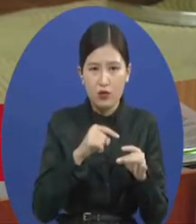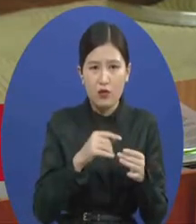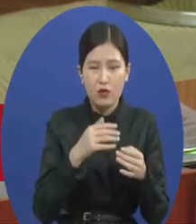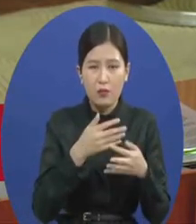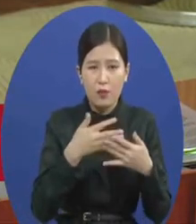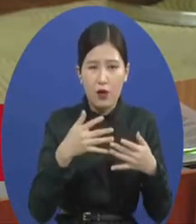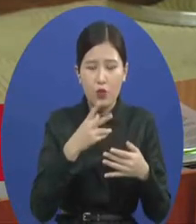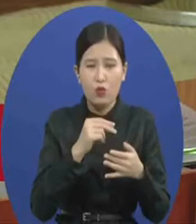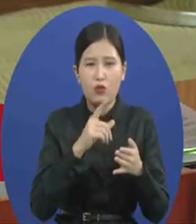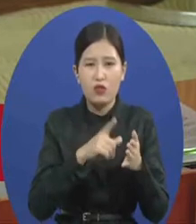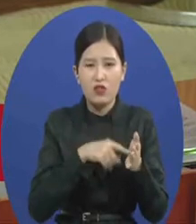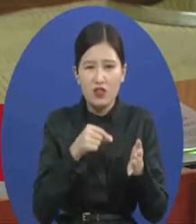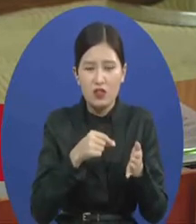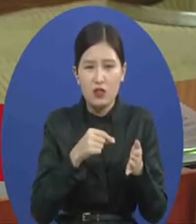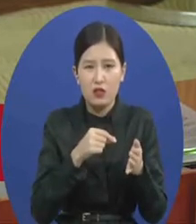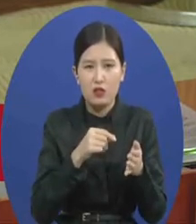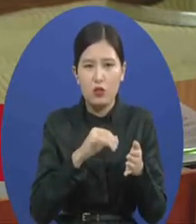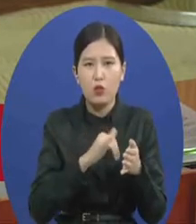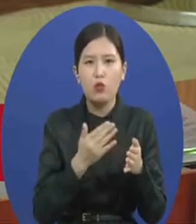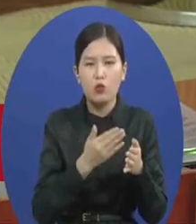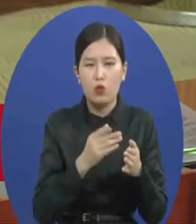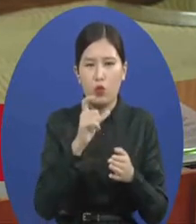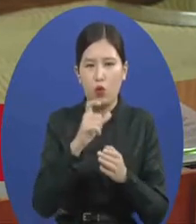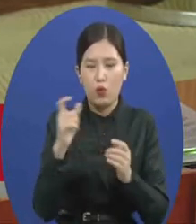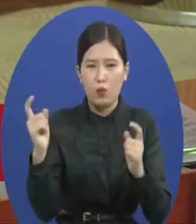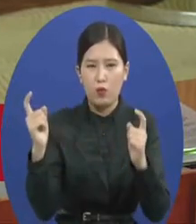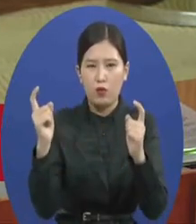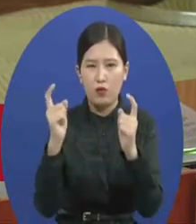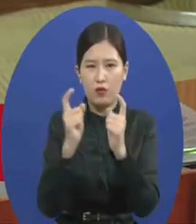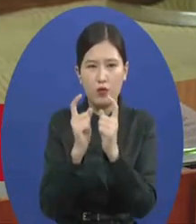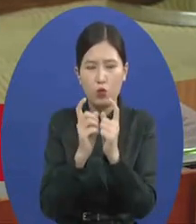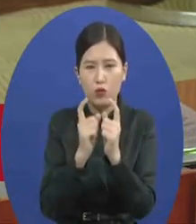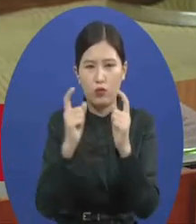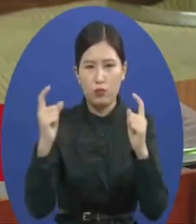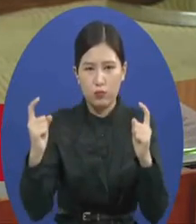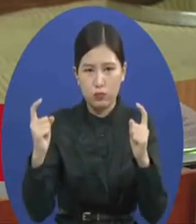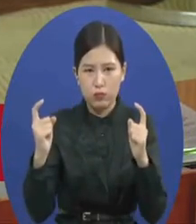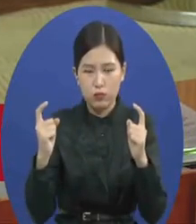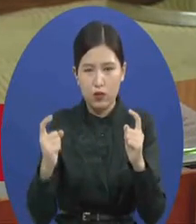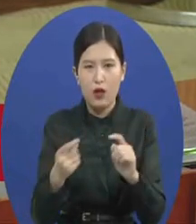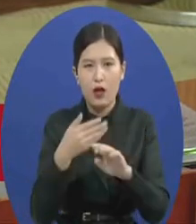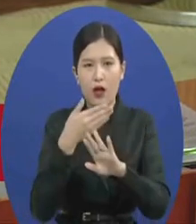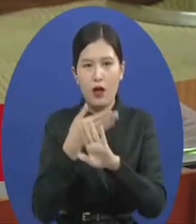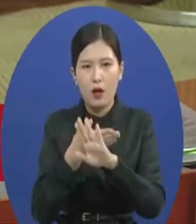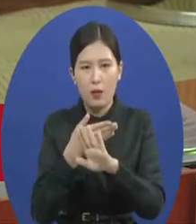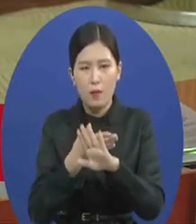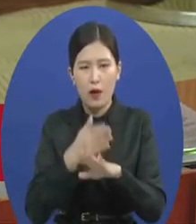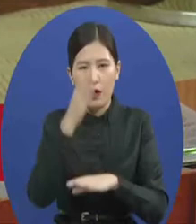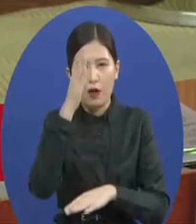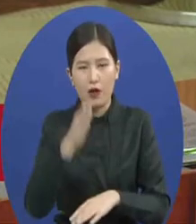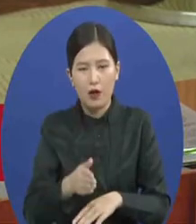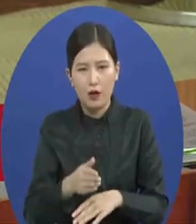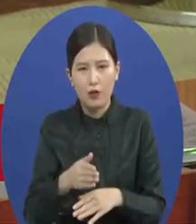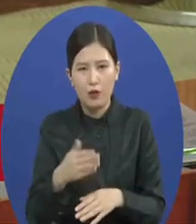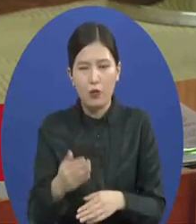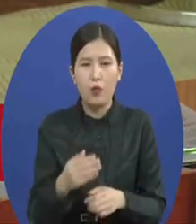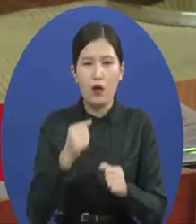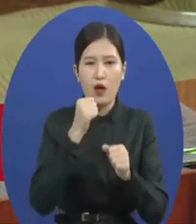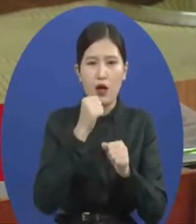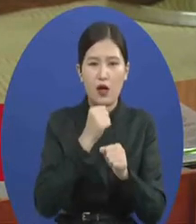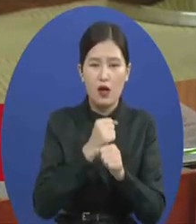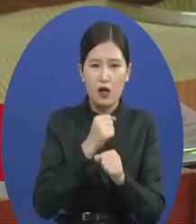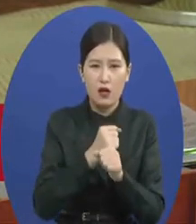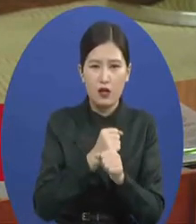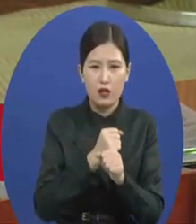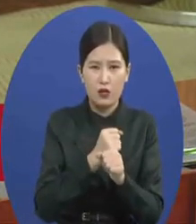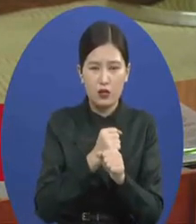гэдэг нь нөгөө хүн хоорондын зай, хамгаалалтын нөгөө тэр пилион код, ажлын одоо тэр